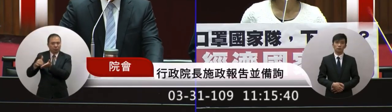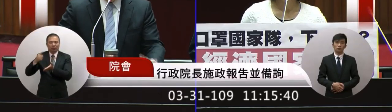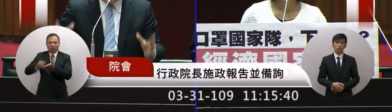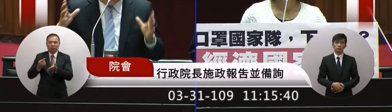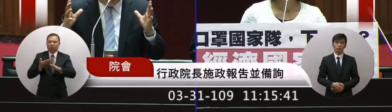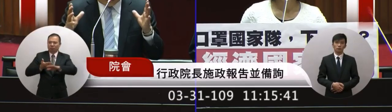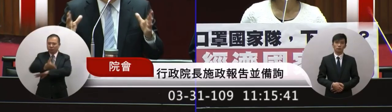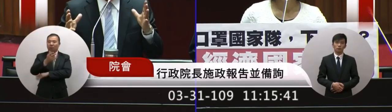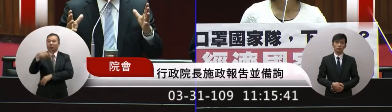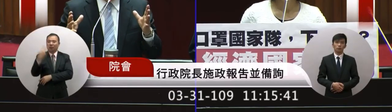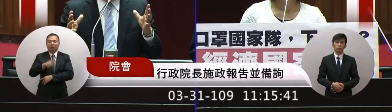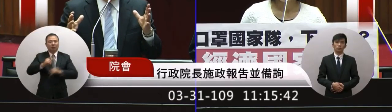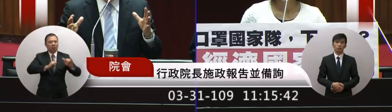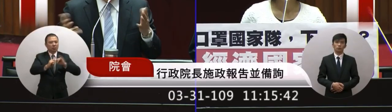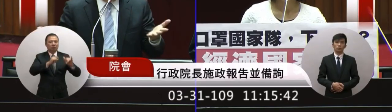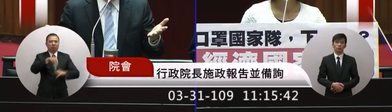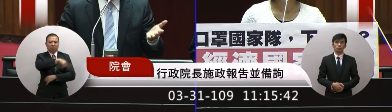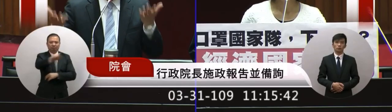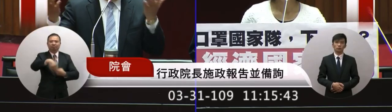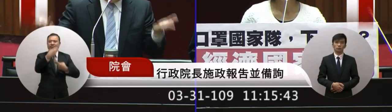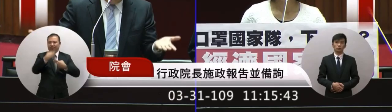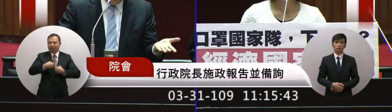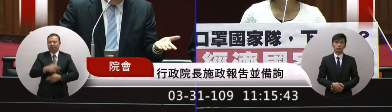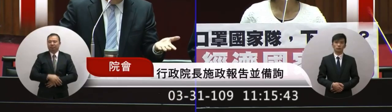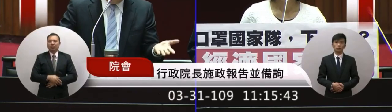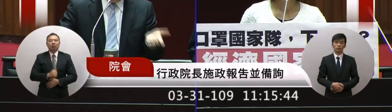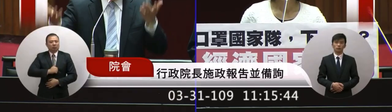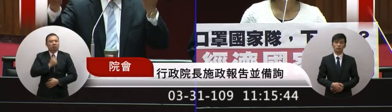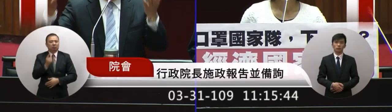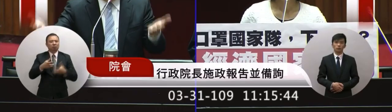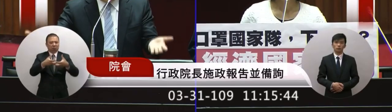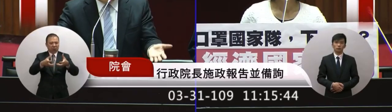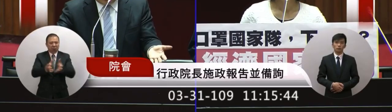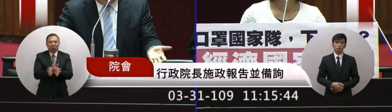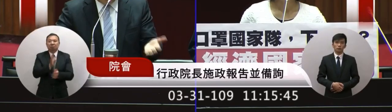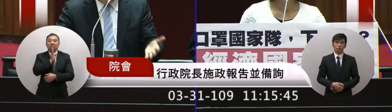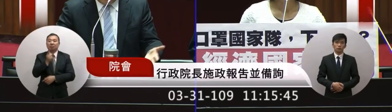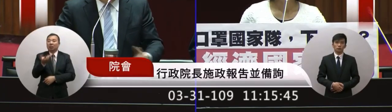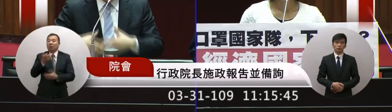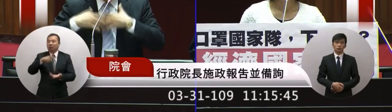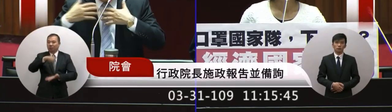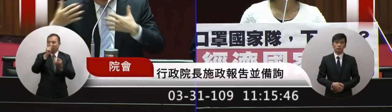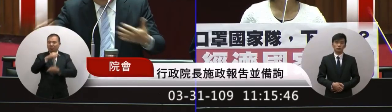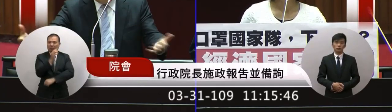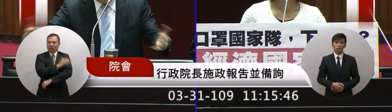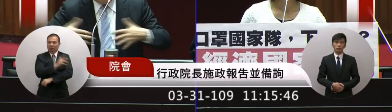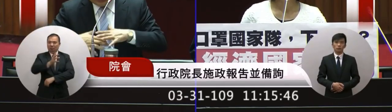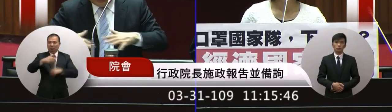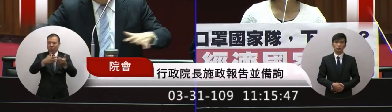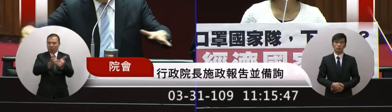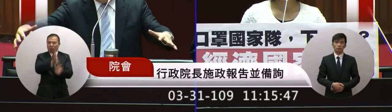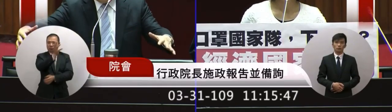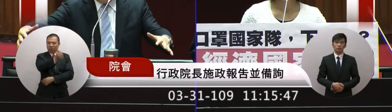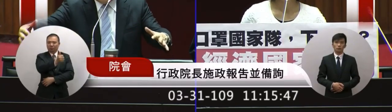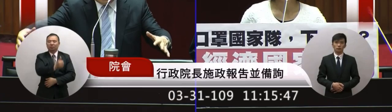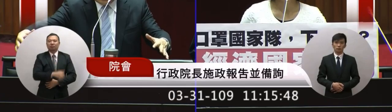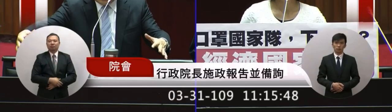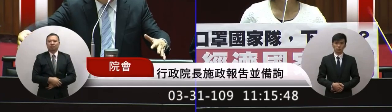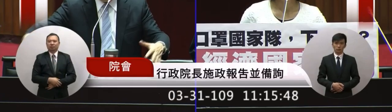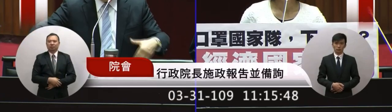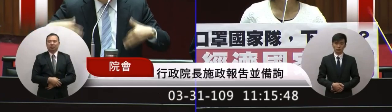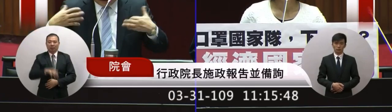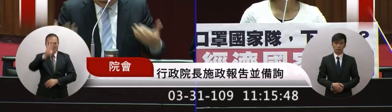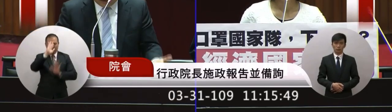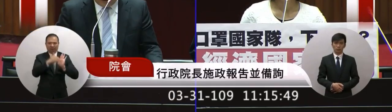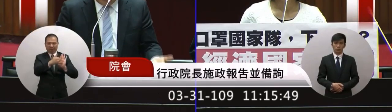任，确实是整个团队。比如刚才我就讲过，像陈时中部长要在防疫第